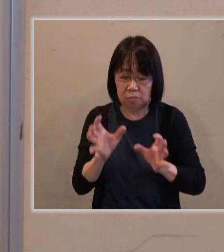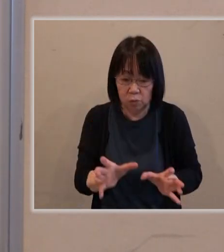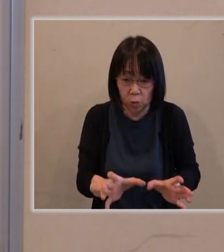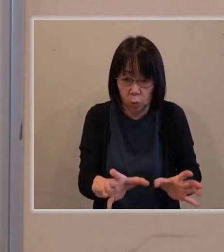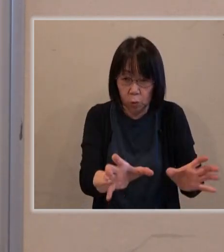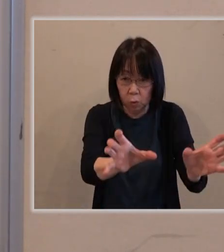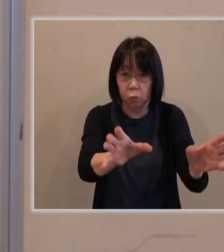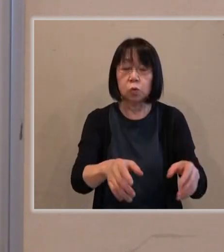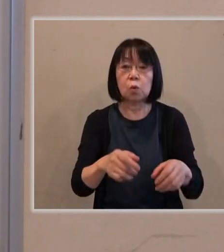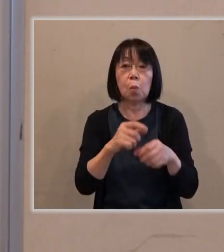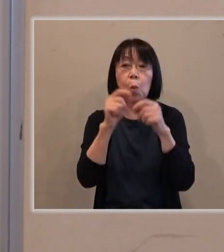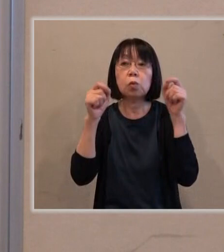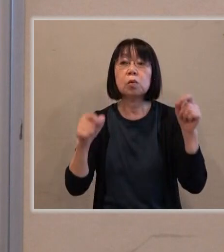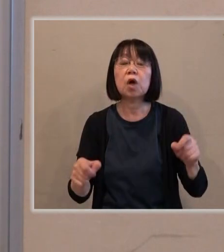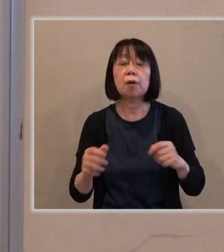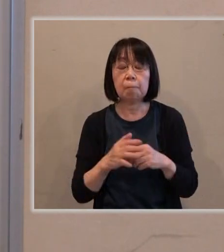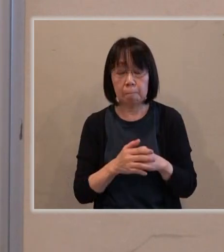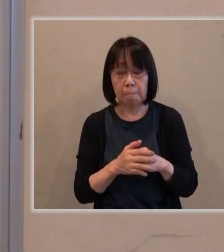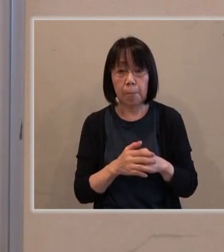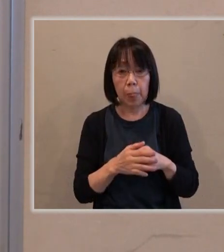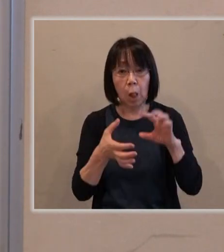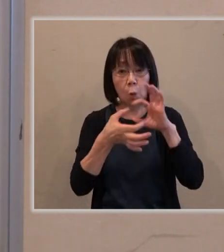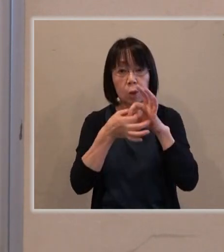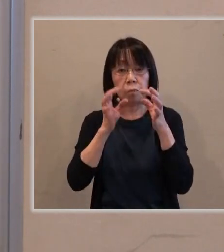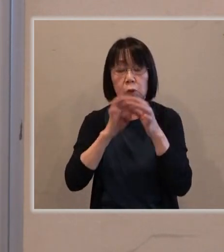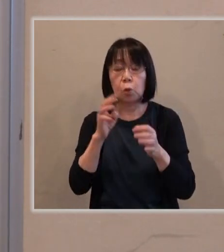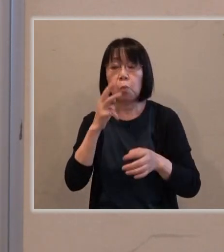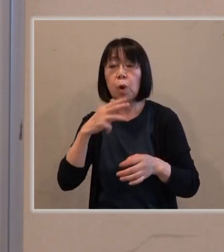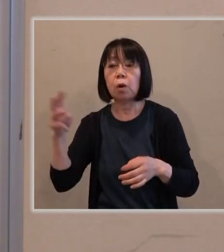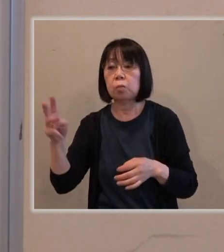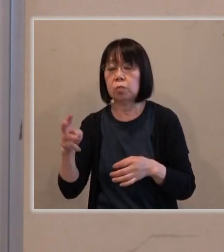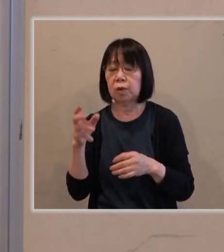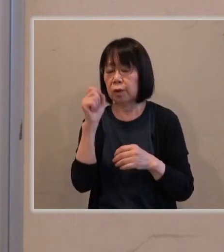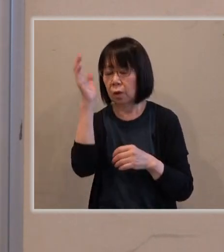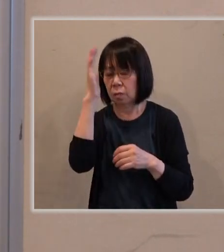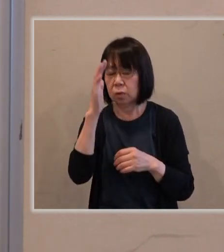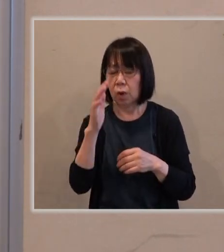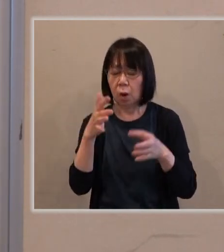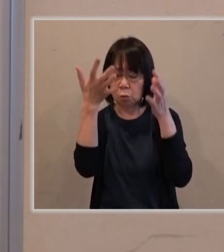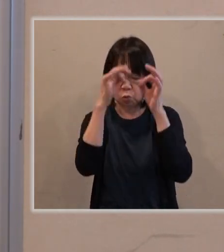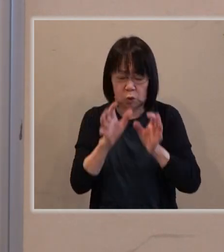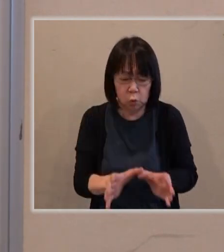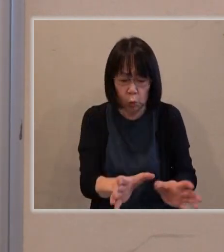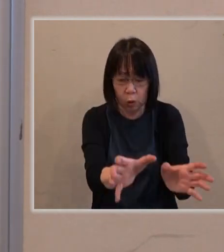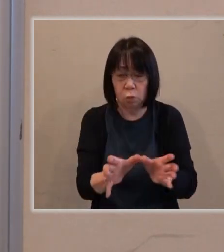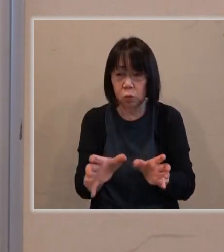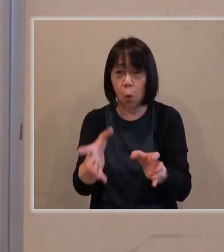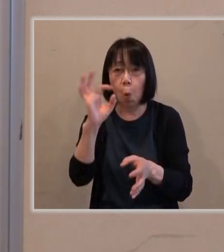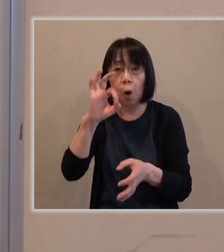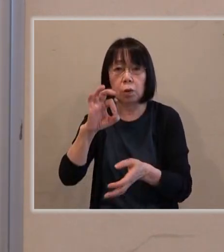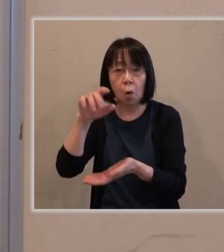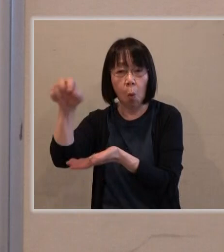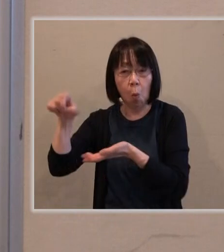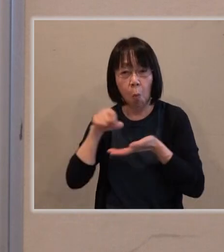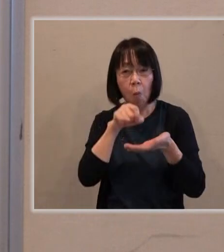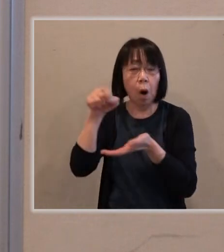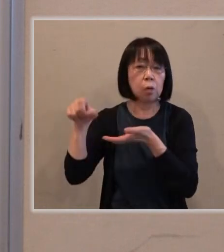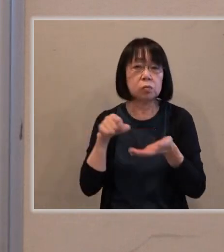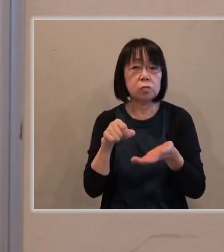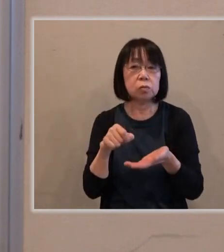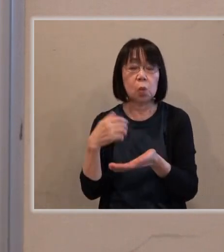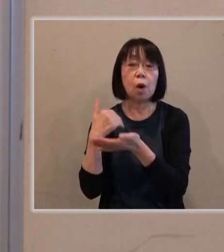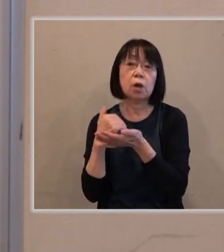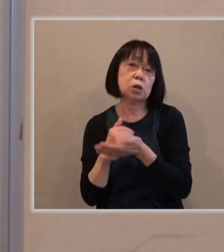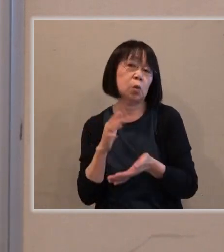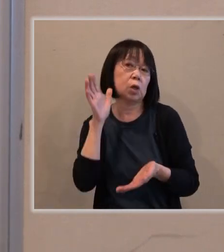もうそんなオリンピックパラリンピックなんかやってなくていいから除雪にお金を回せとかね、そういう意見もよく聞きます。で